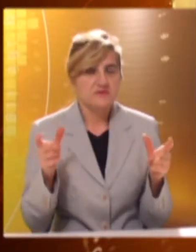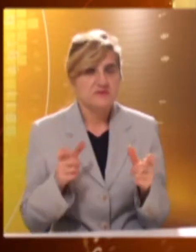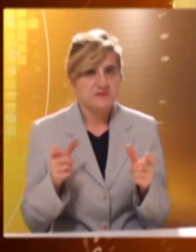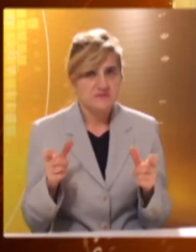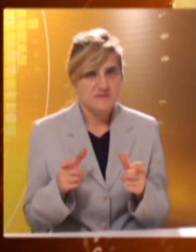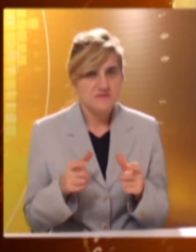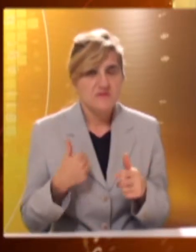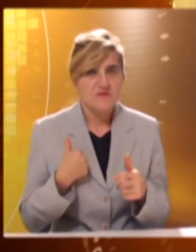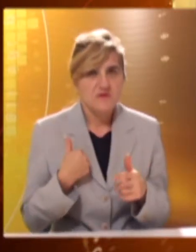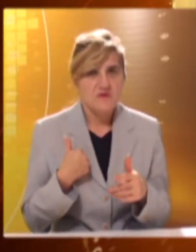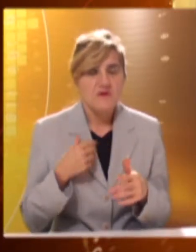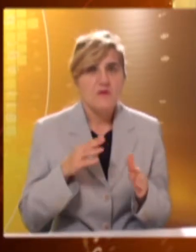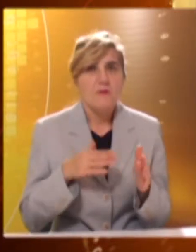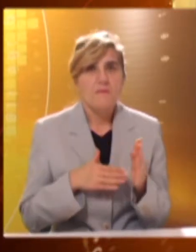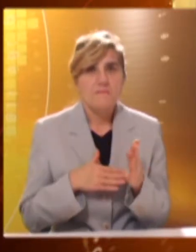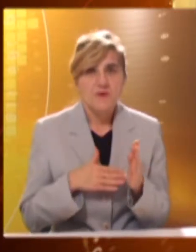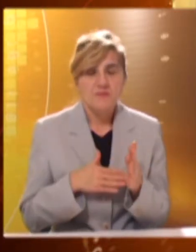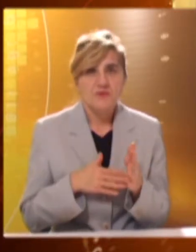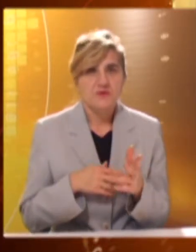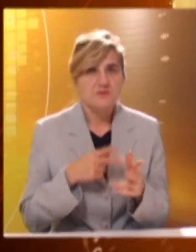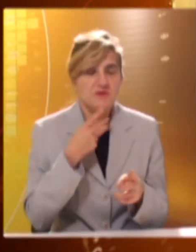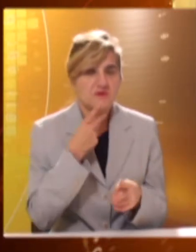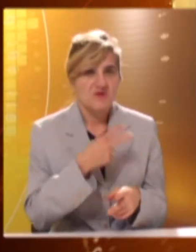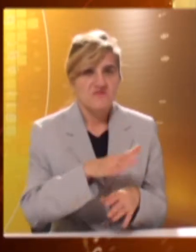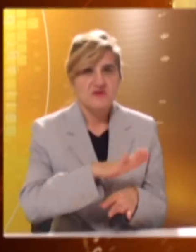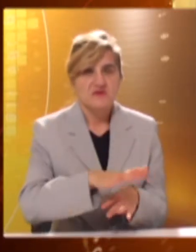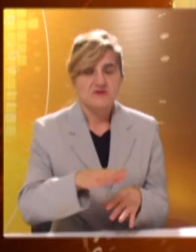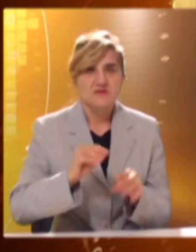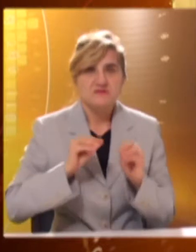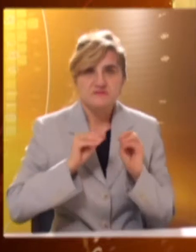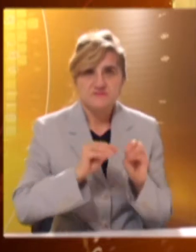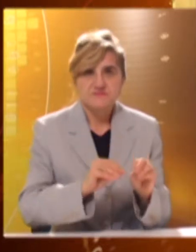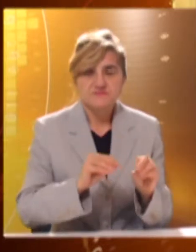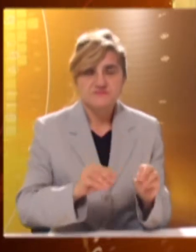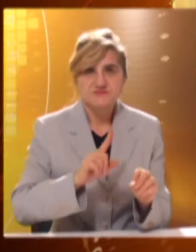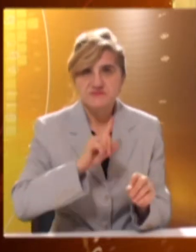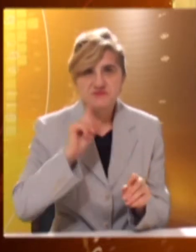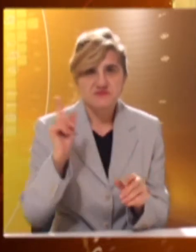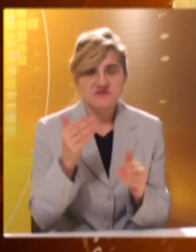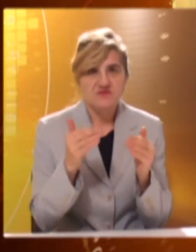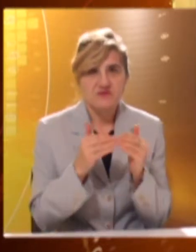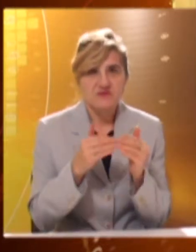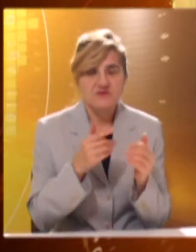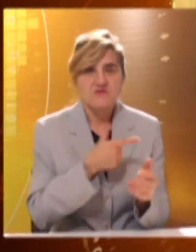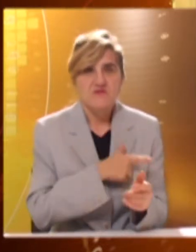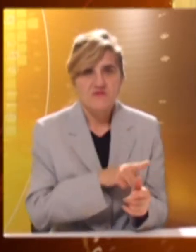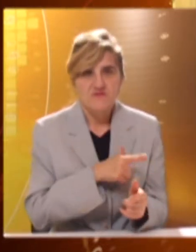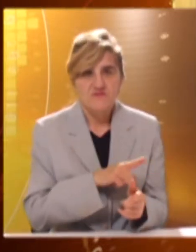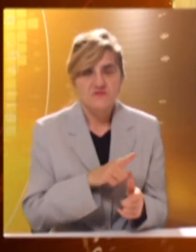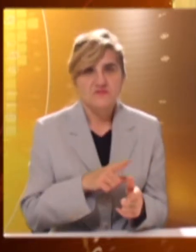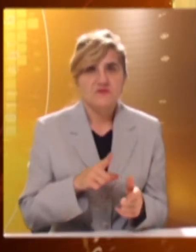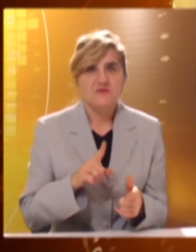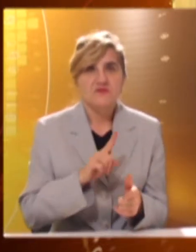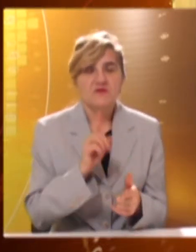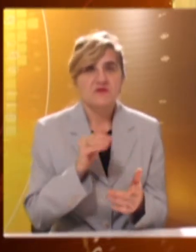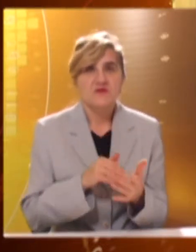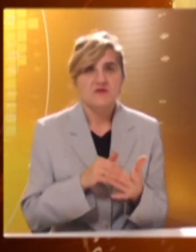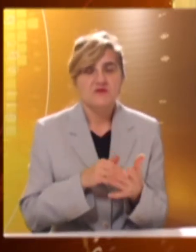sredinu, ima potrebu da razvije toleranciju kod dece i smatramo da je to u ovom uzrastu veoma bitno. Naravno, u